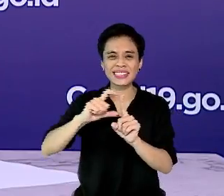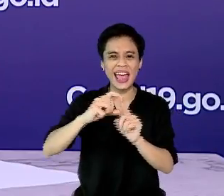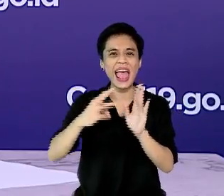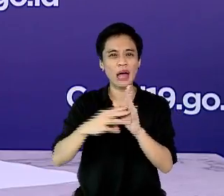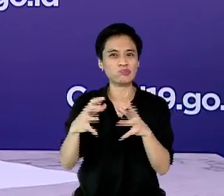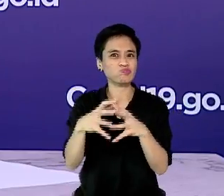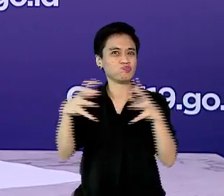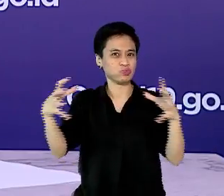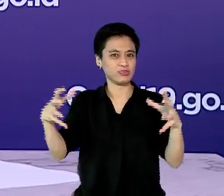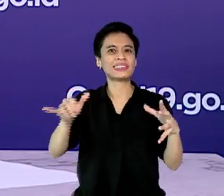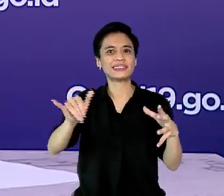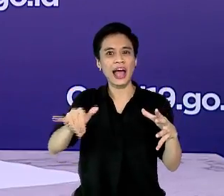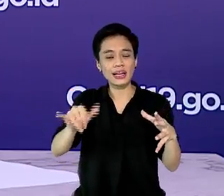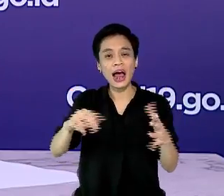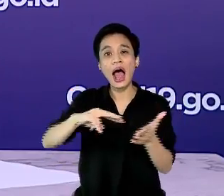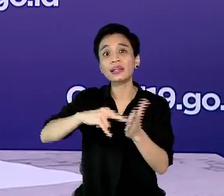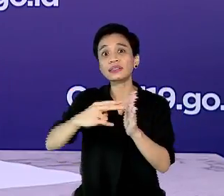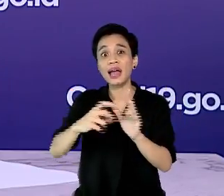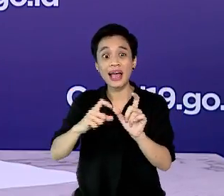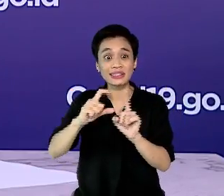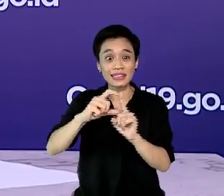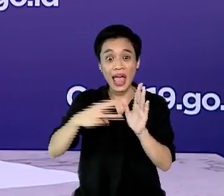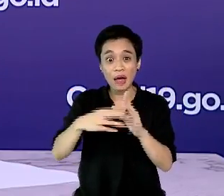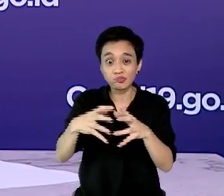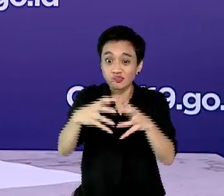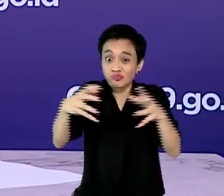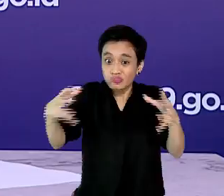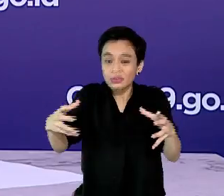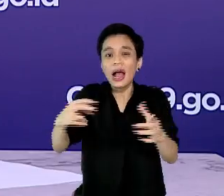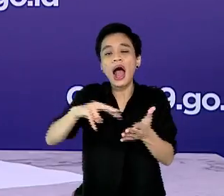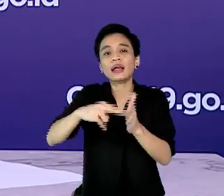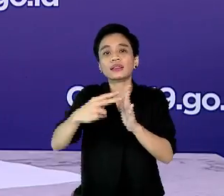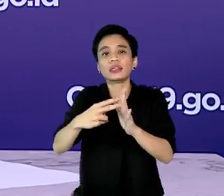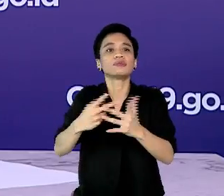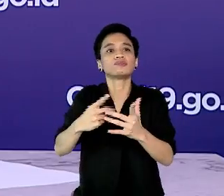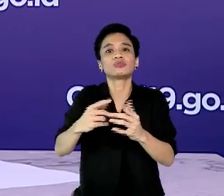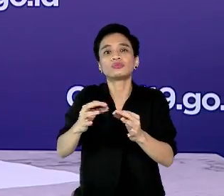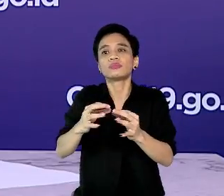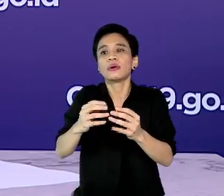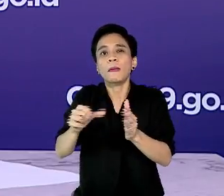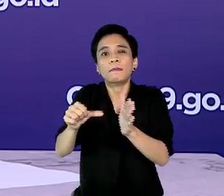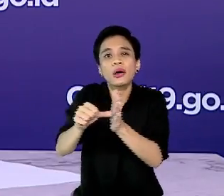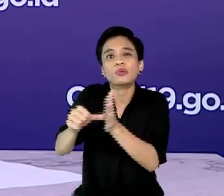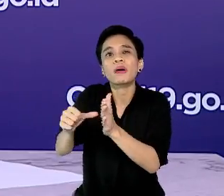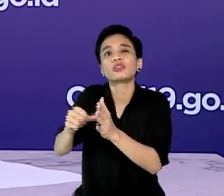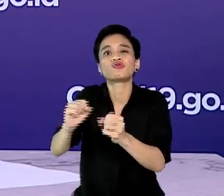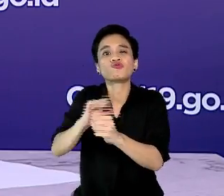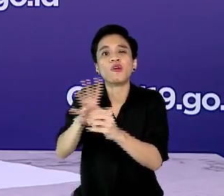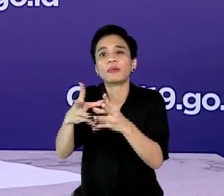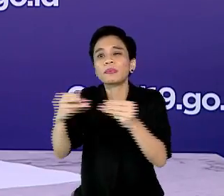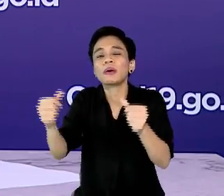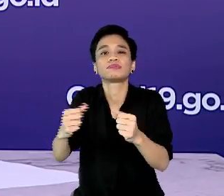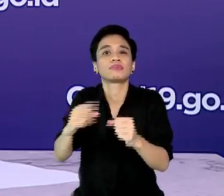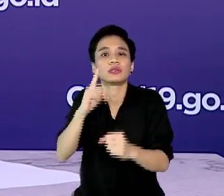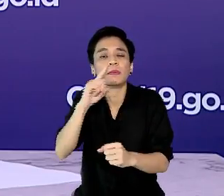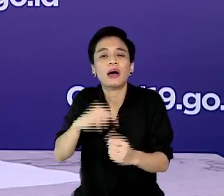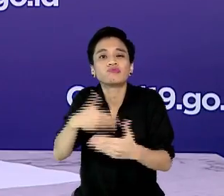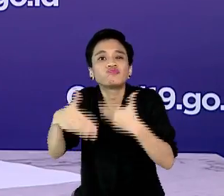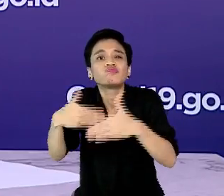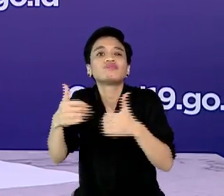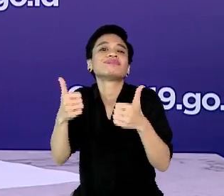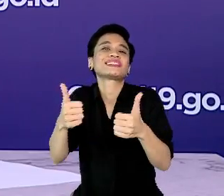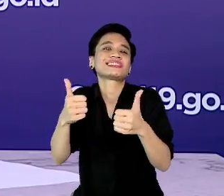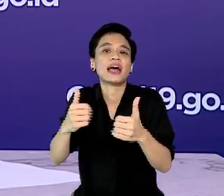seharusnya dapat menjadi modal yang kuat dalam memperbaiki penanganan COVID-19 di tahun ini. Untuk itu, mari